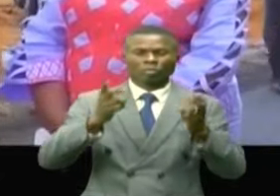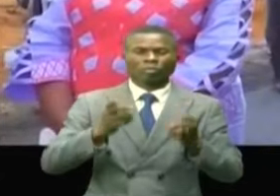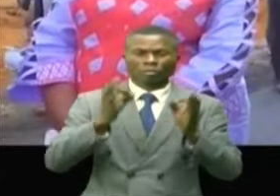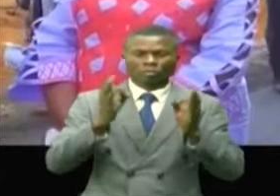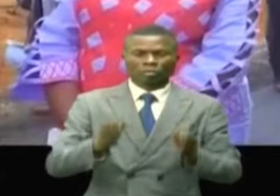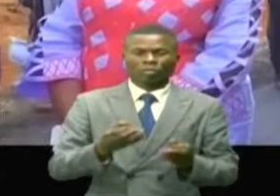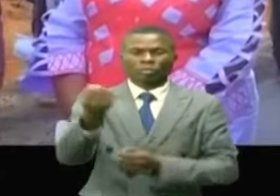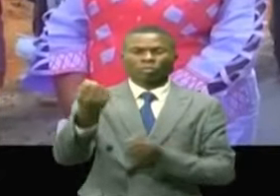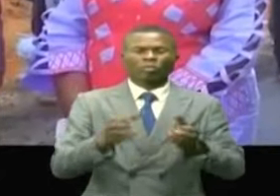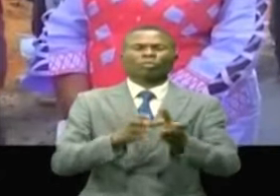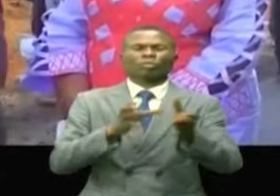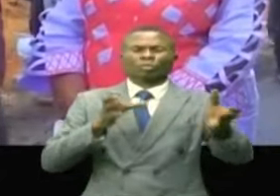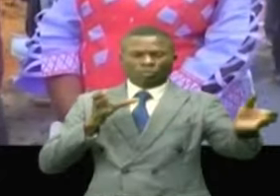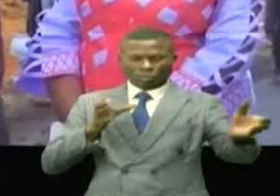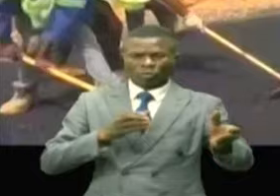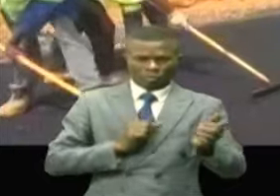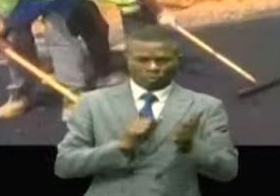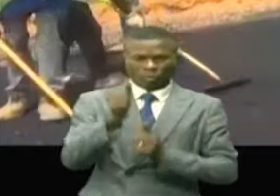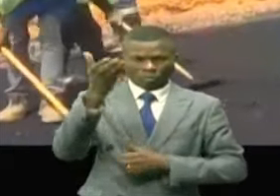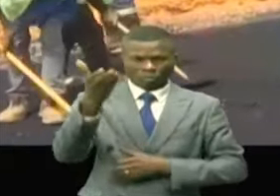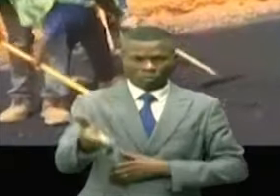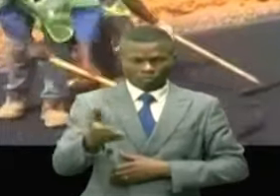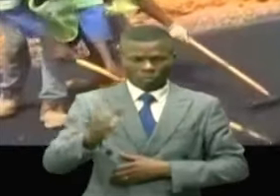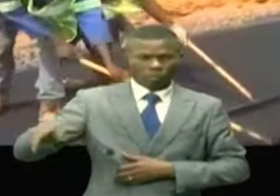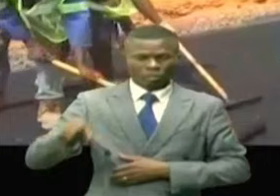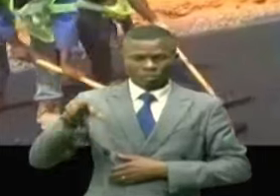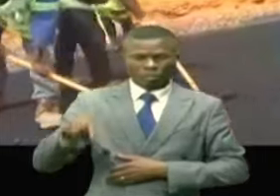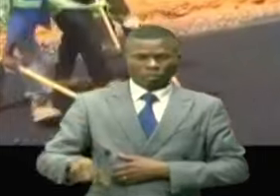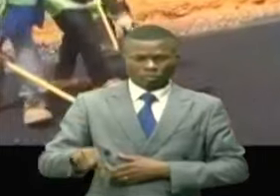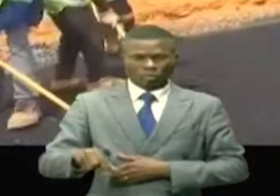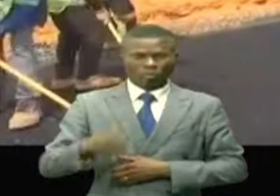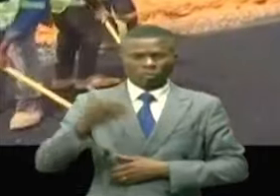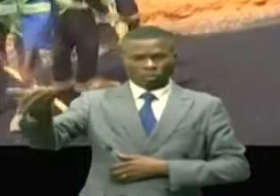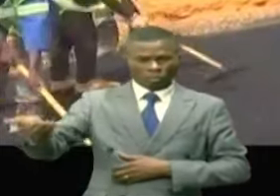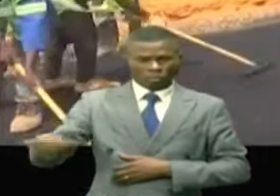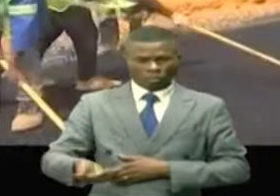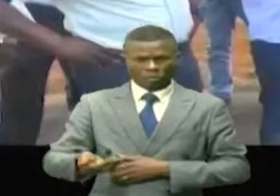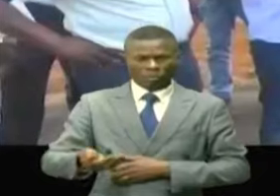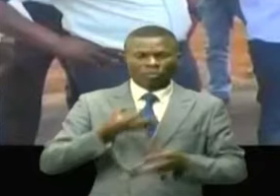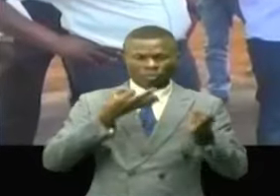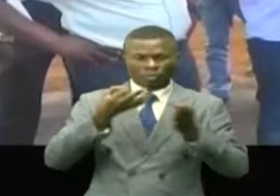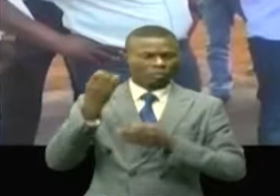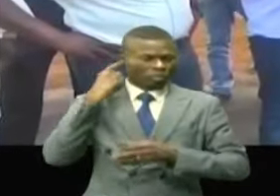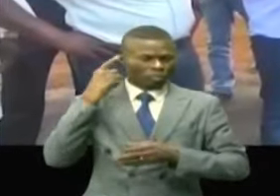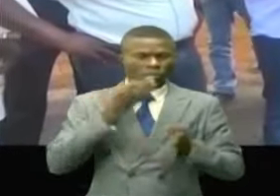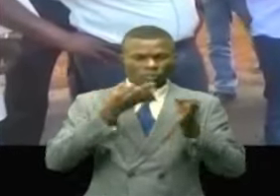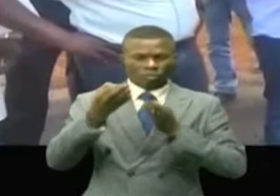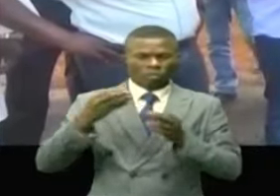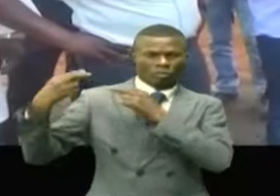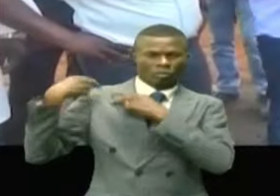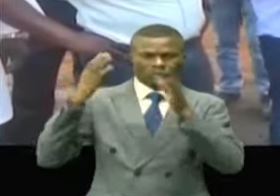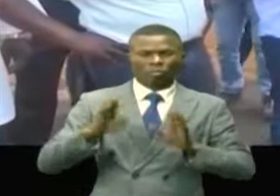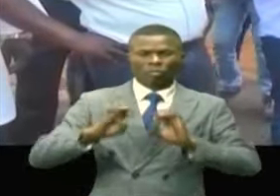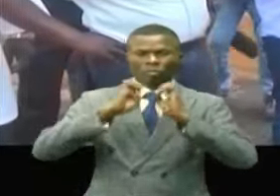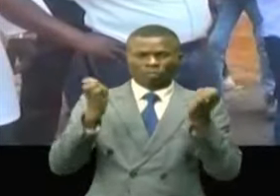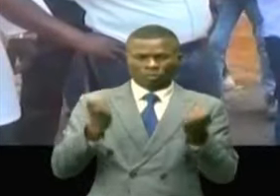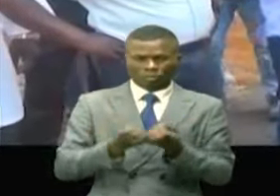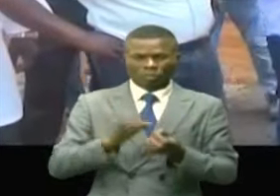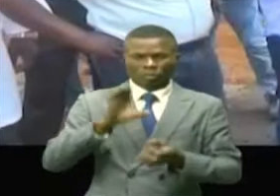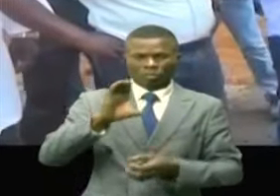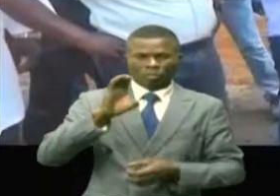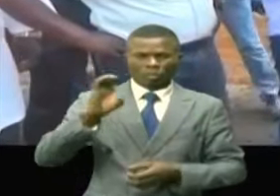les poilsau passeront par ici jacquesblato a par la suite reçu d'amples explications des responsables de l'entreprise CC